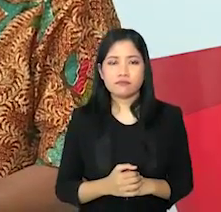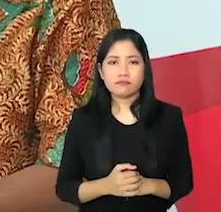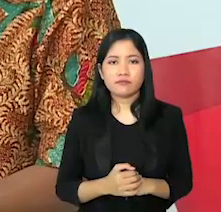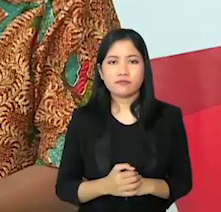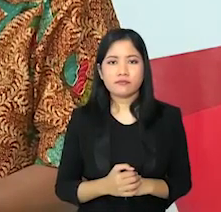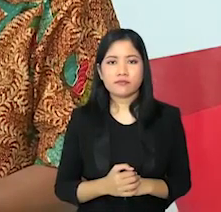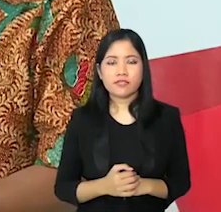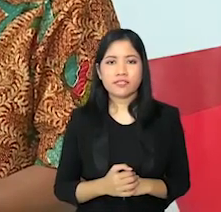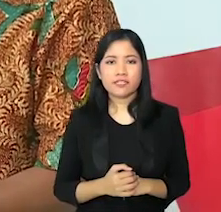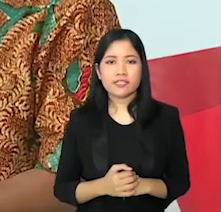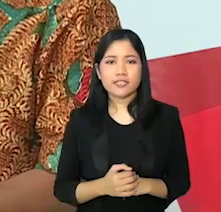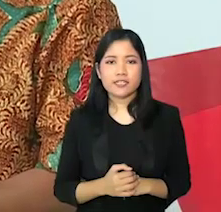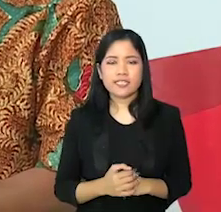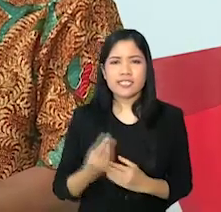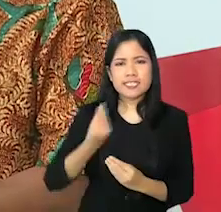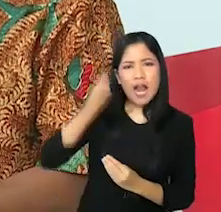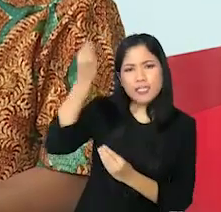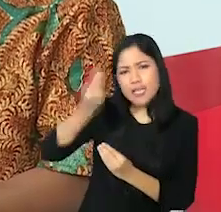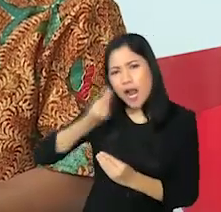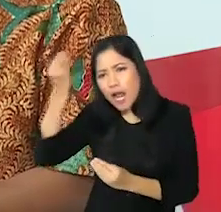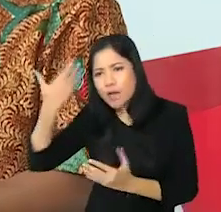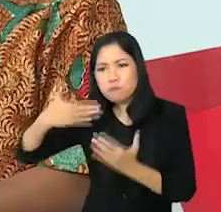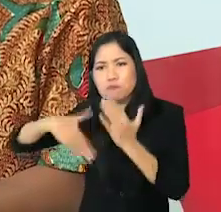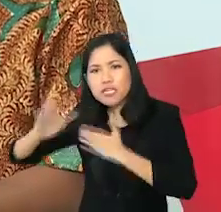melakukan perjalanan kemanapun